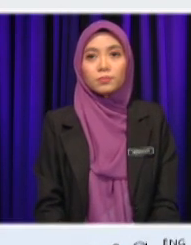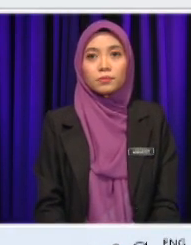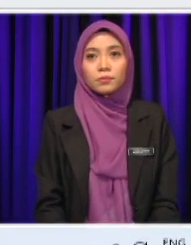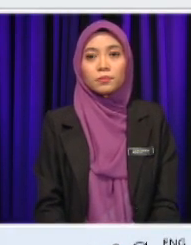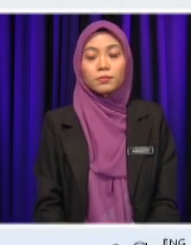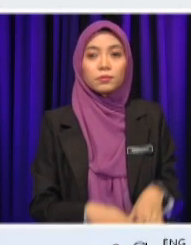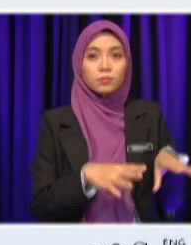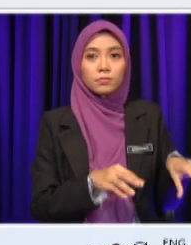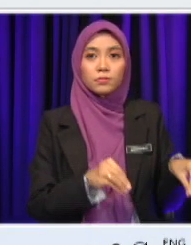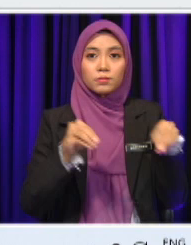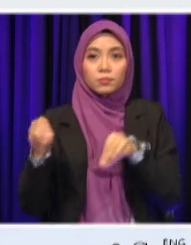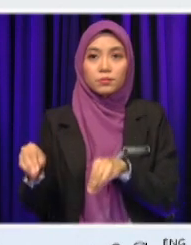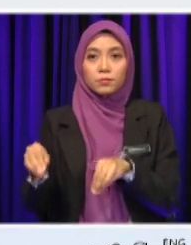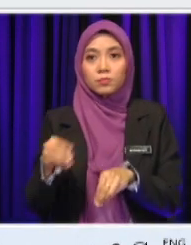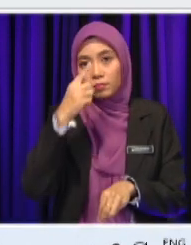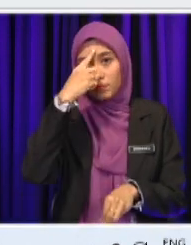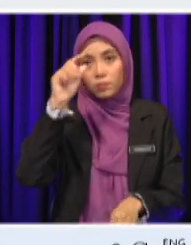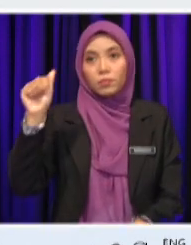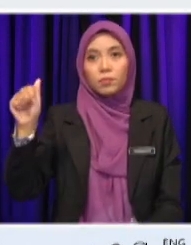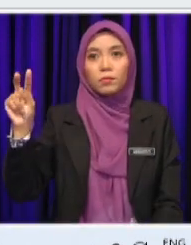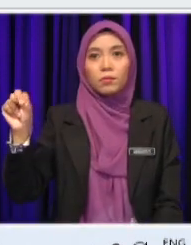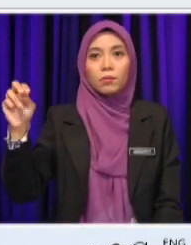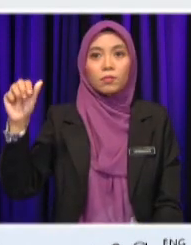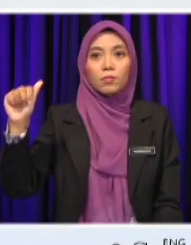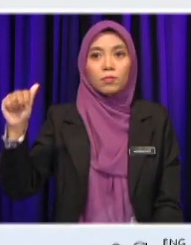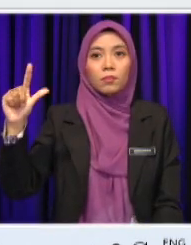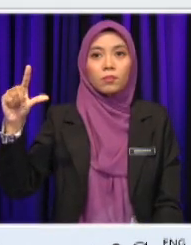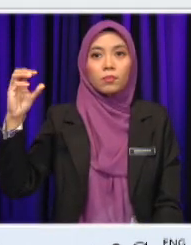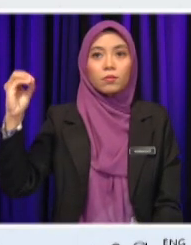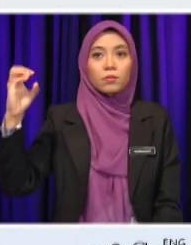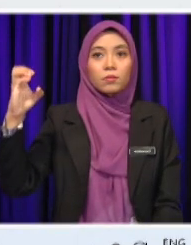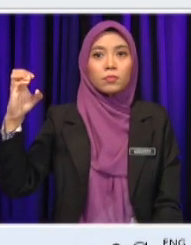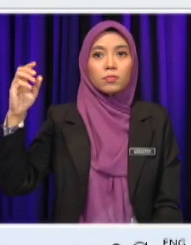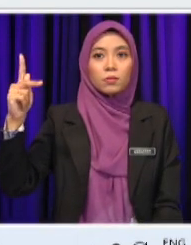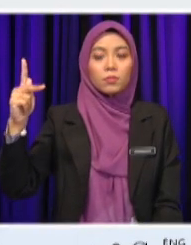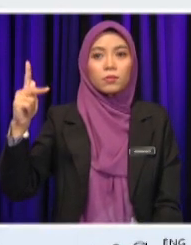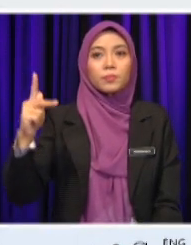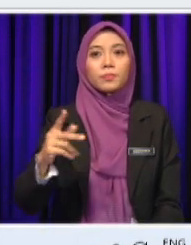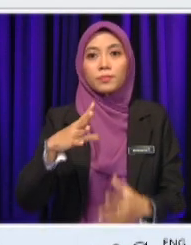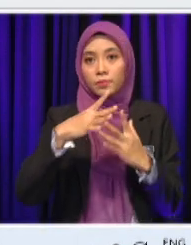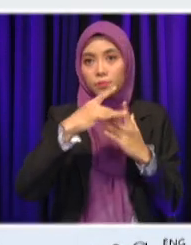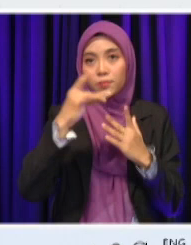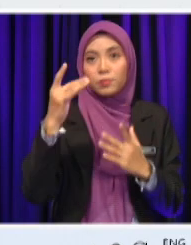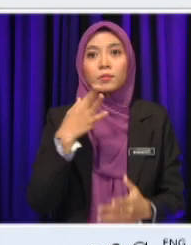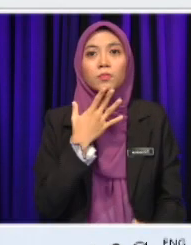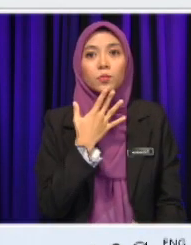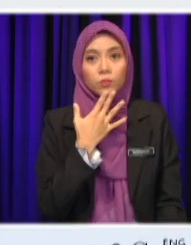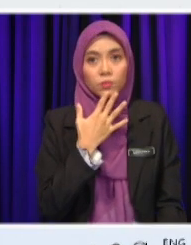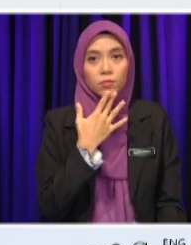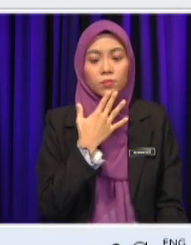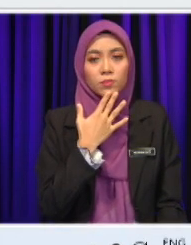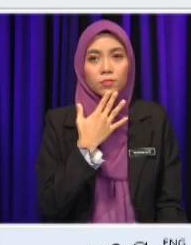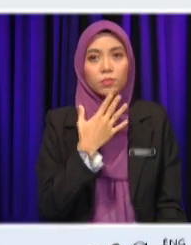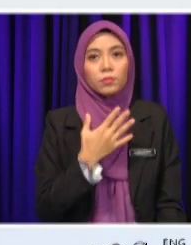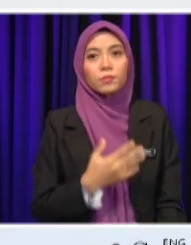pindah kat sini untuk analog. Ini sensor lah ni. Kita akan ambil sensor pin. Kalau pin nak pakai pin mana tu, kita tak